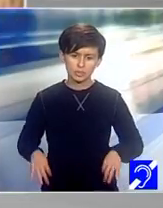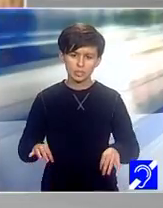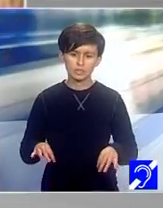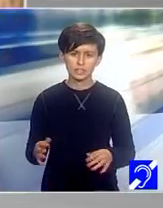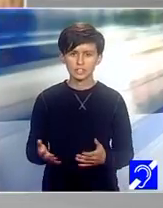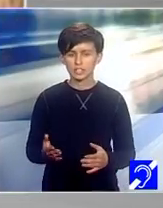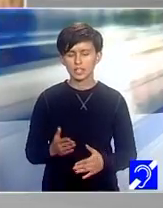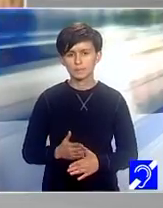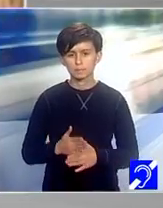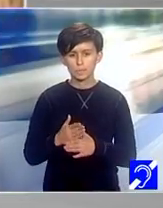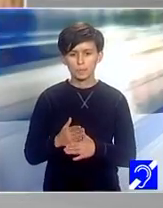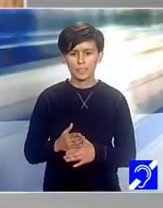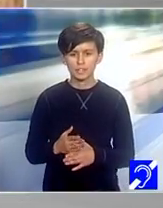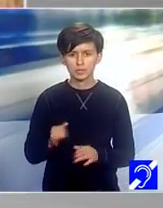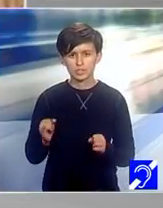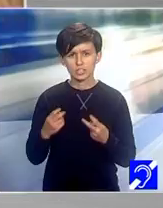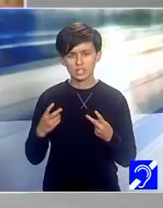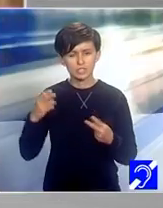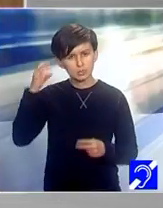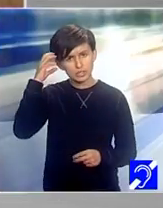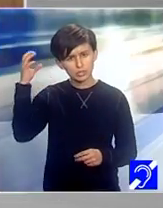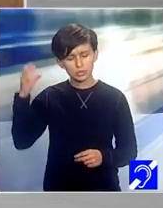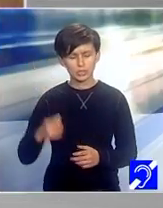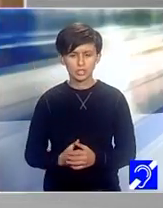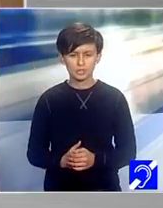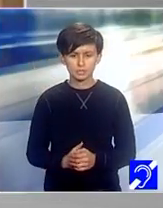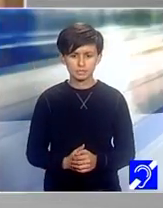sau cea de divertisment. Acum revenind la întrebarea pe care ai pus-o.